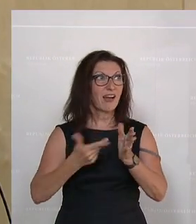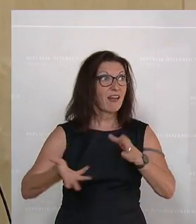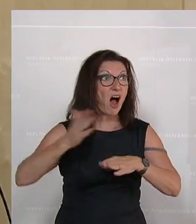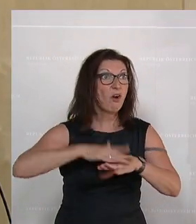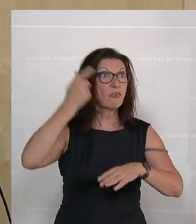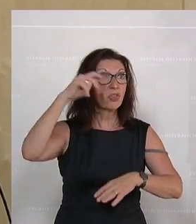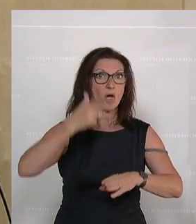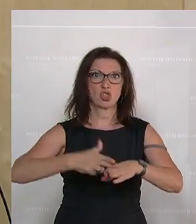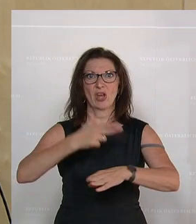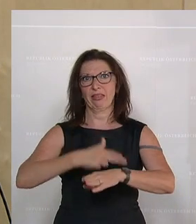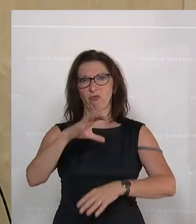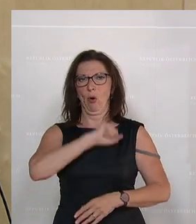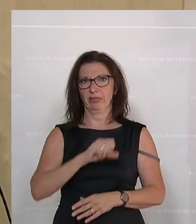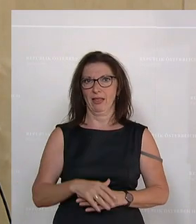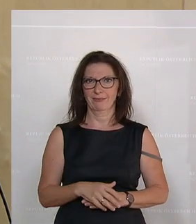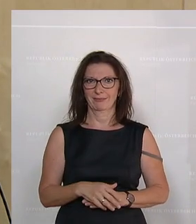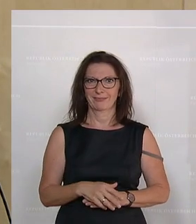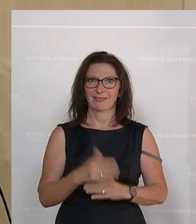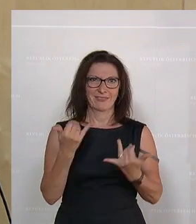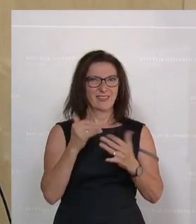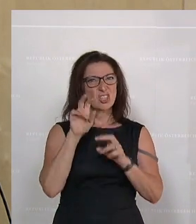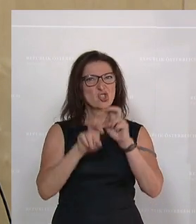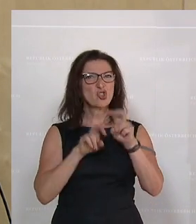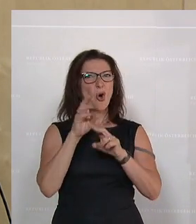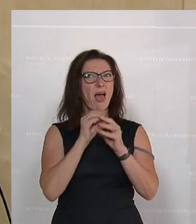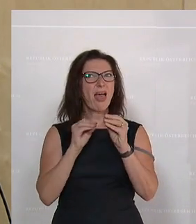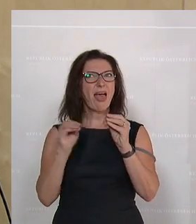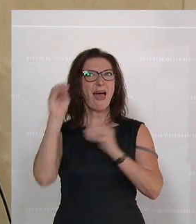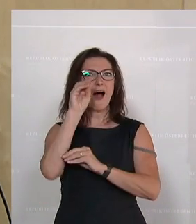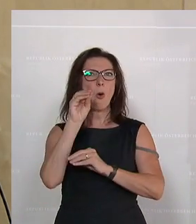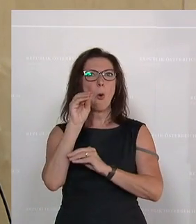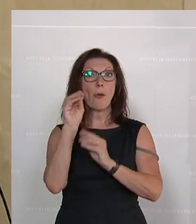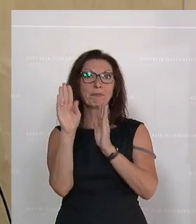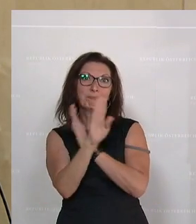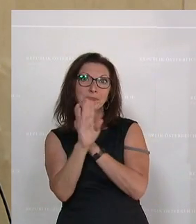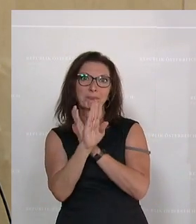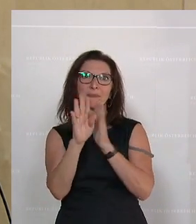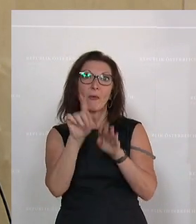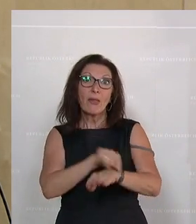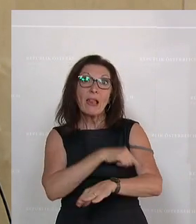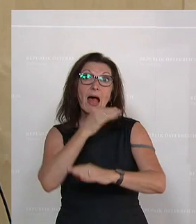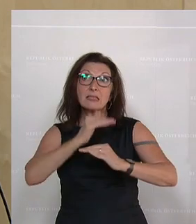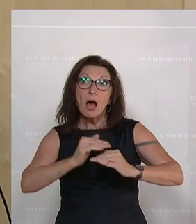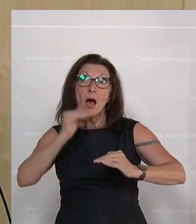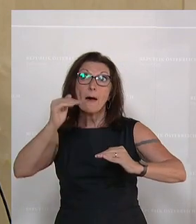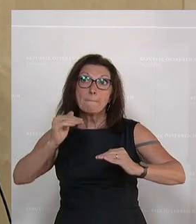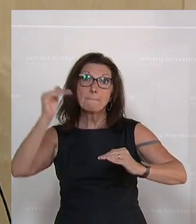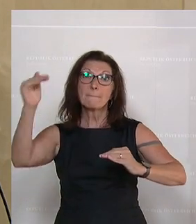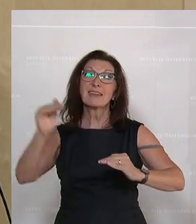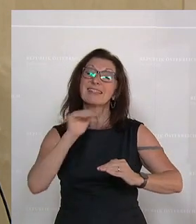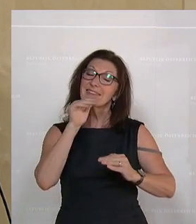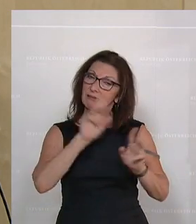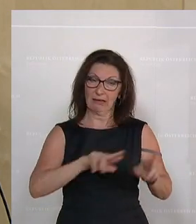insgesamt das ist eine schleichende steuererhöhungen und das ist ungerecht überhaupt keine frage und es ist an der zeit ja